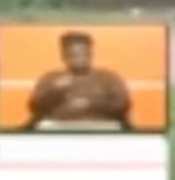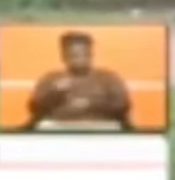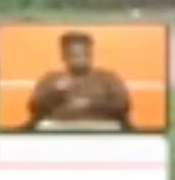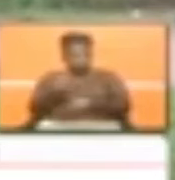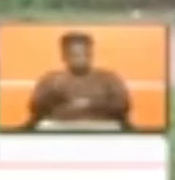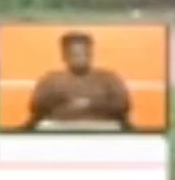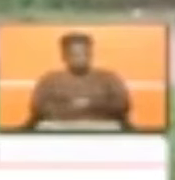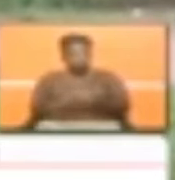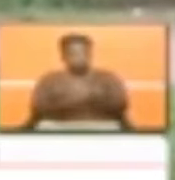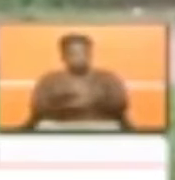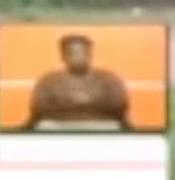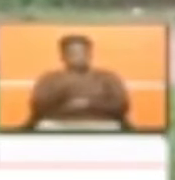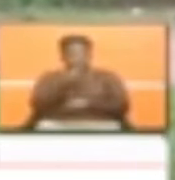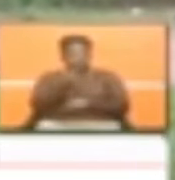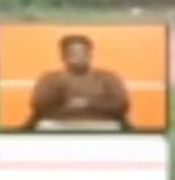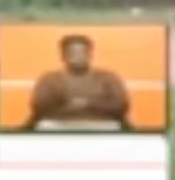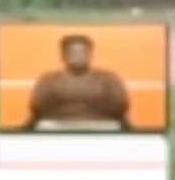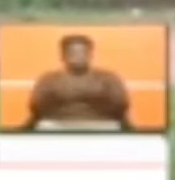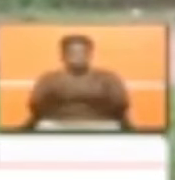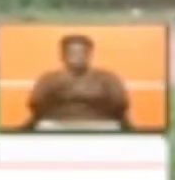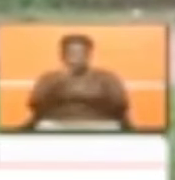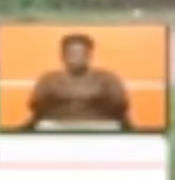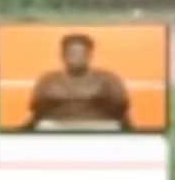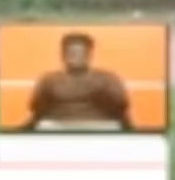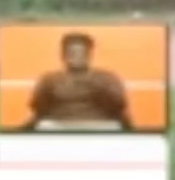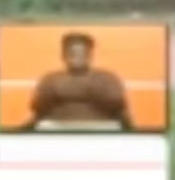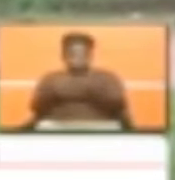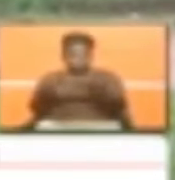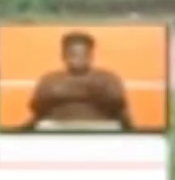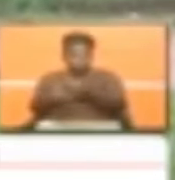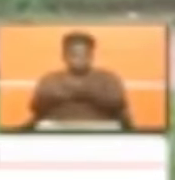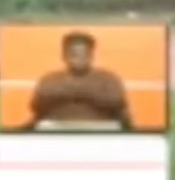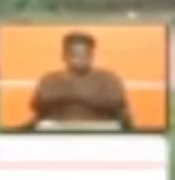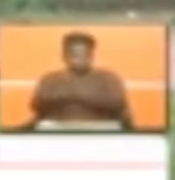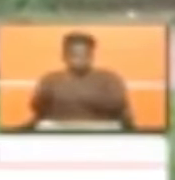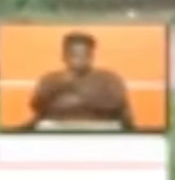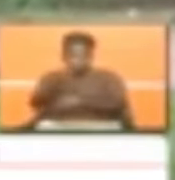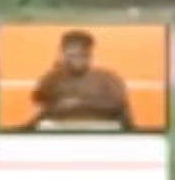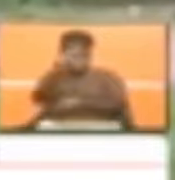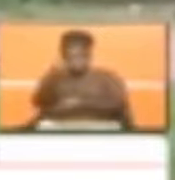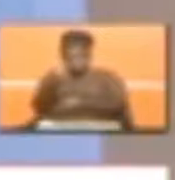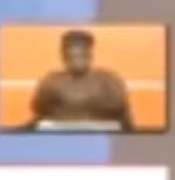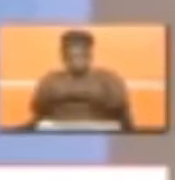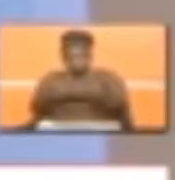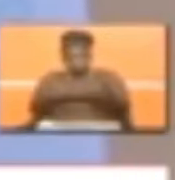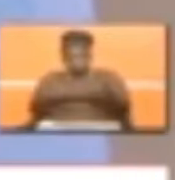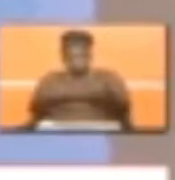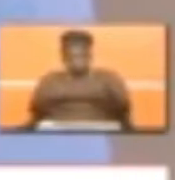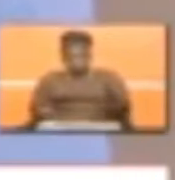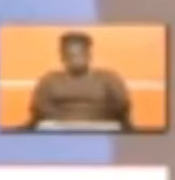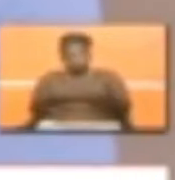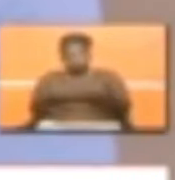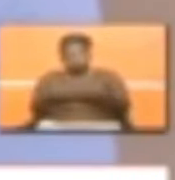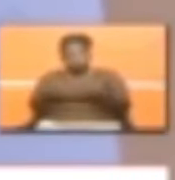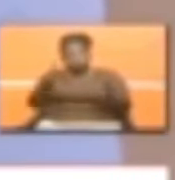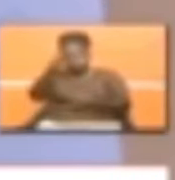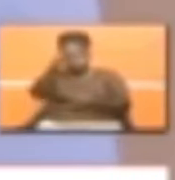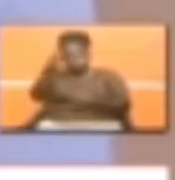ki okubwa omusajja ingo omusajja akwata sentence nagura share zo omusajja olwensonga bali bayawukana abakati kuyicha lona